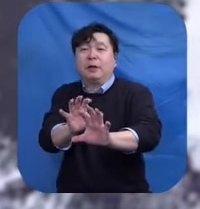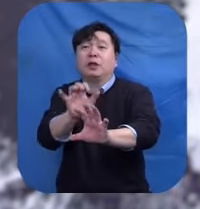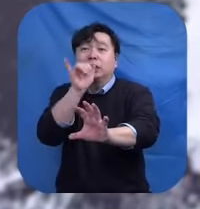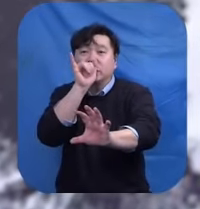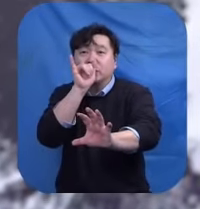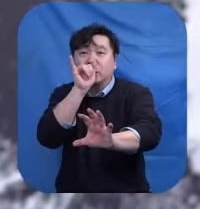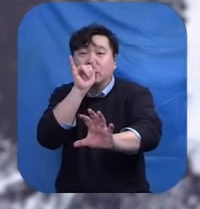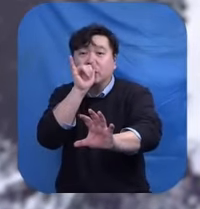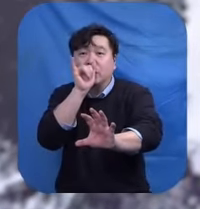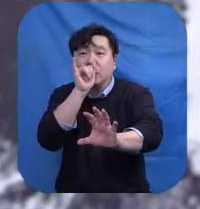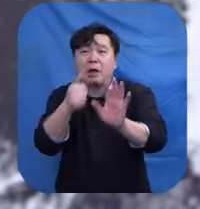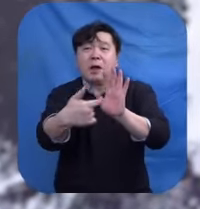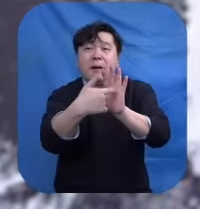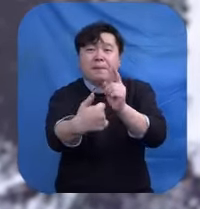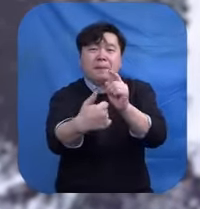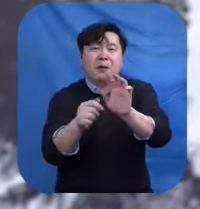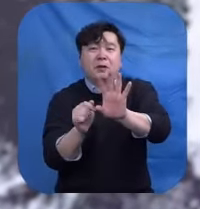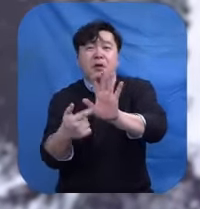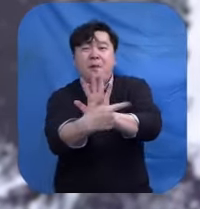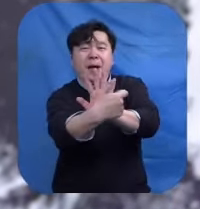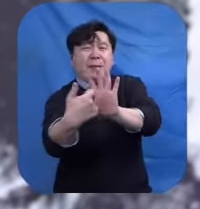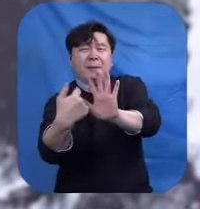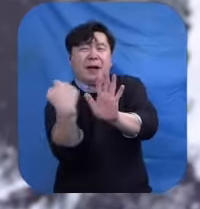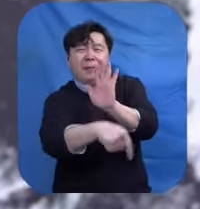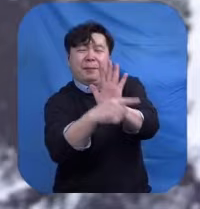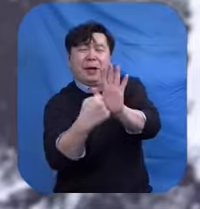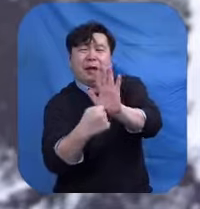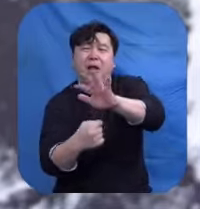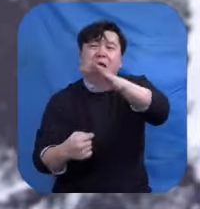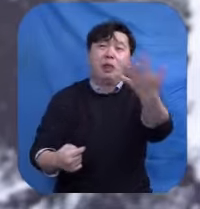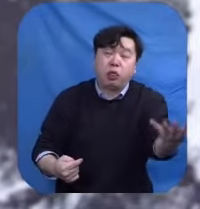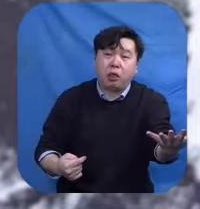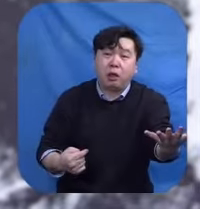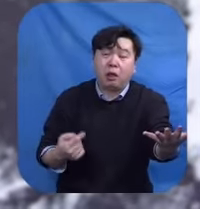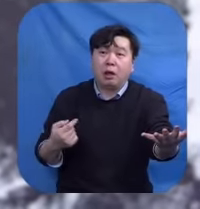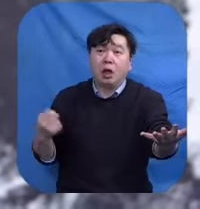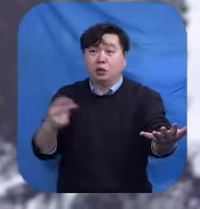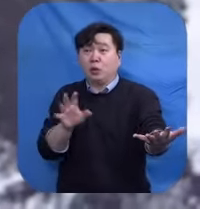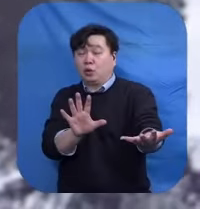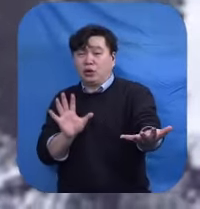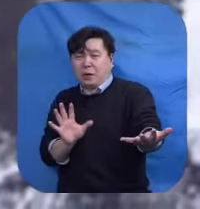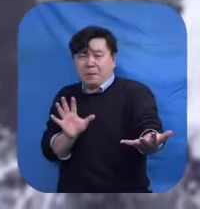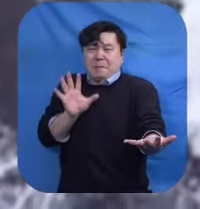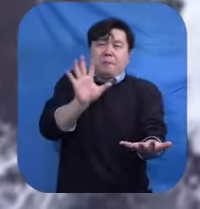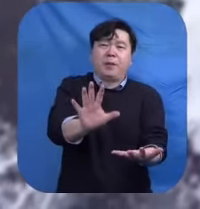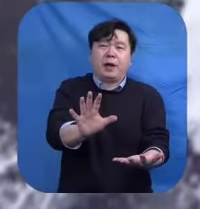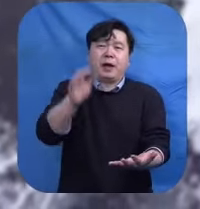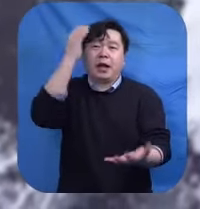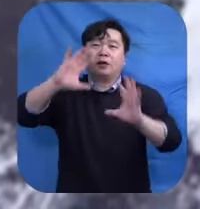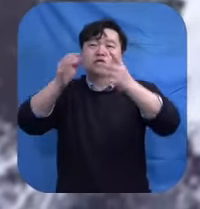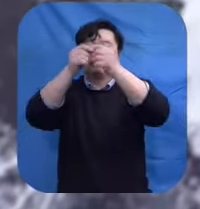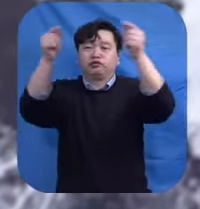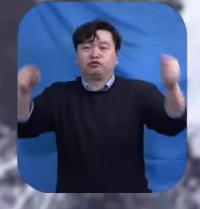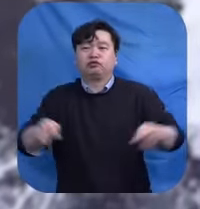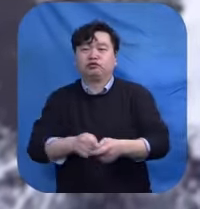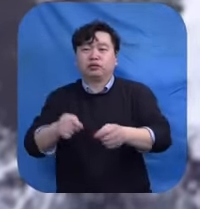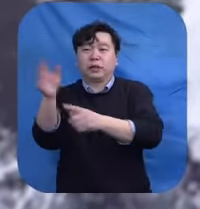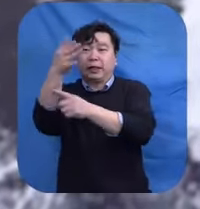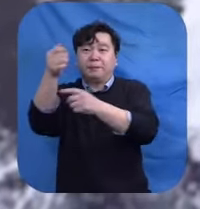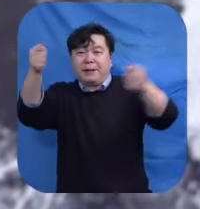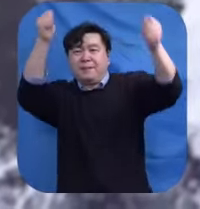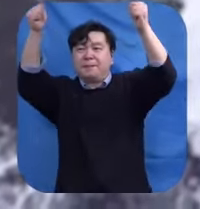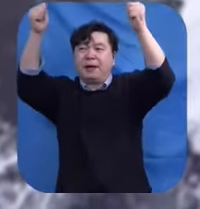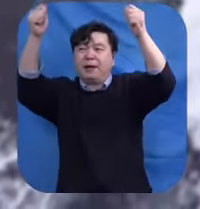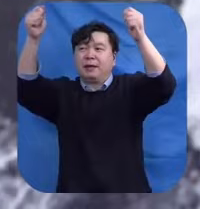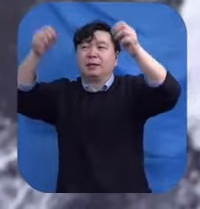앞에 사람이 총칼에 쓰러지면 그 뒷사람이 다시 태극기를 잡고 뒤를 따라